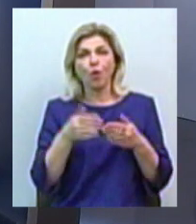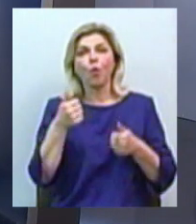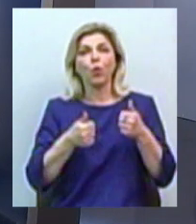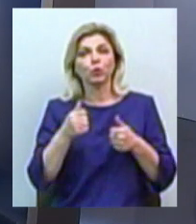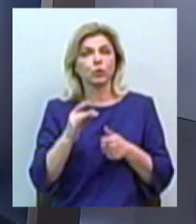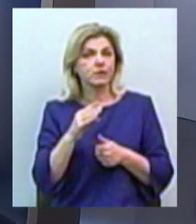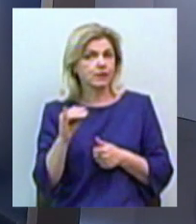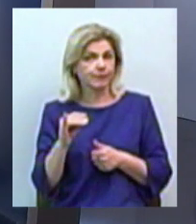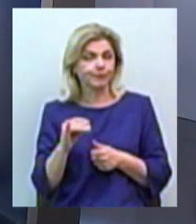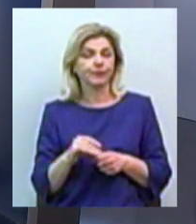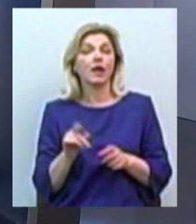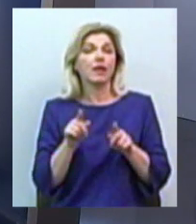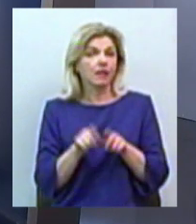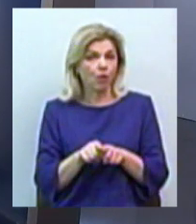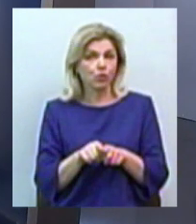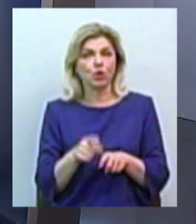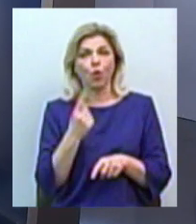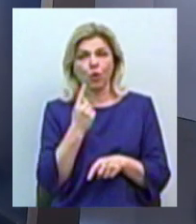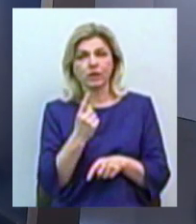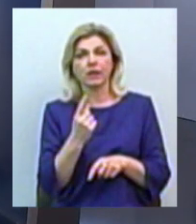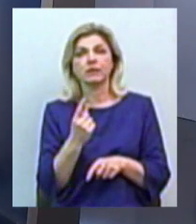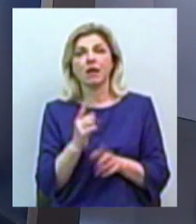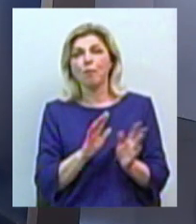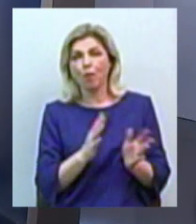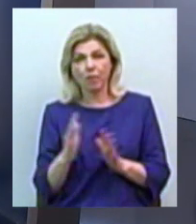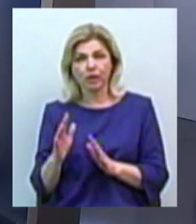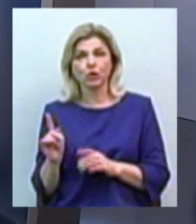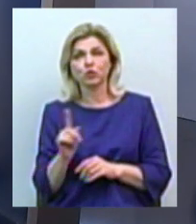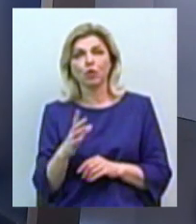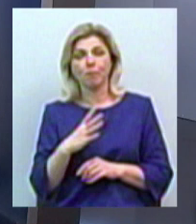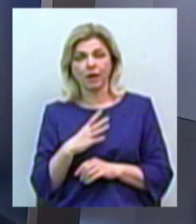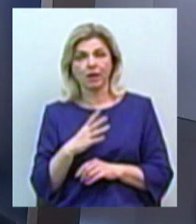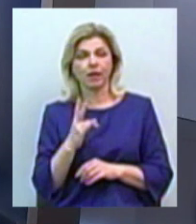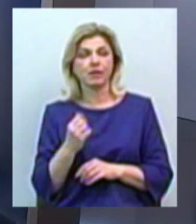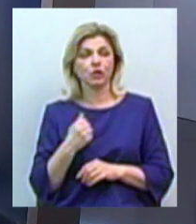як один із моментів, які були, на жаль, із